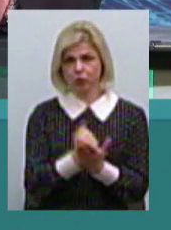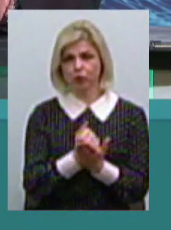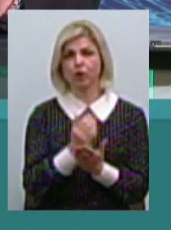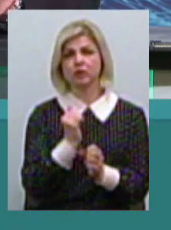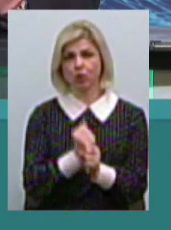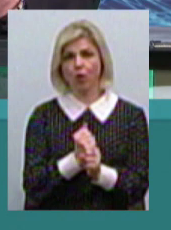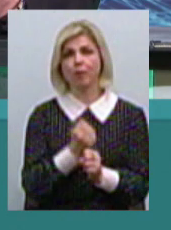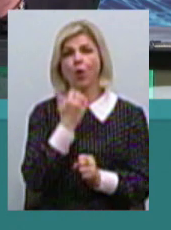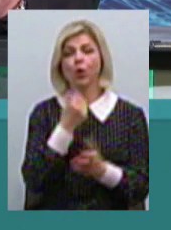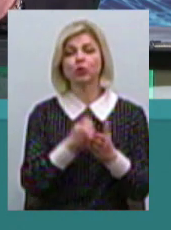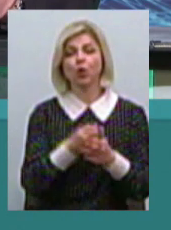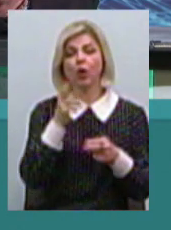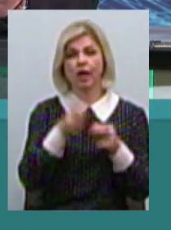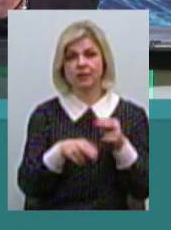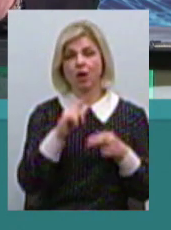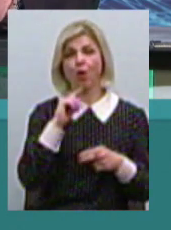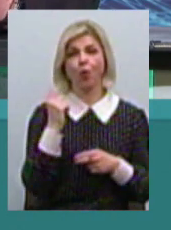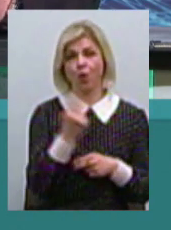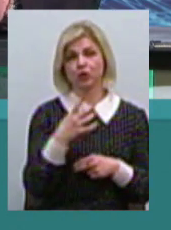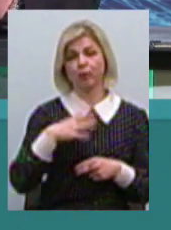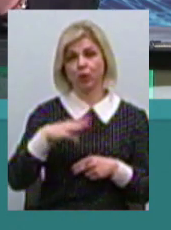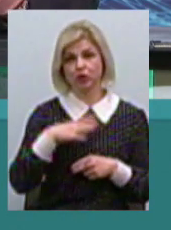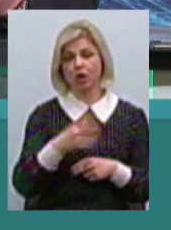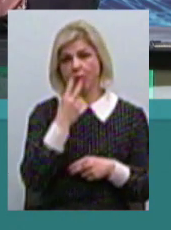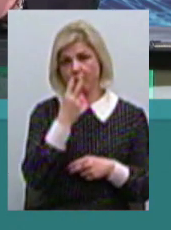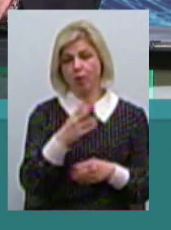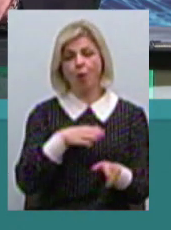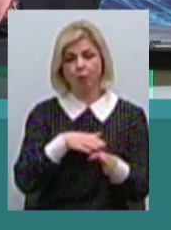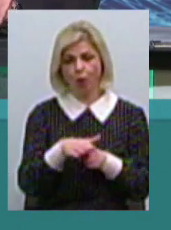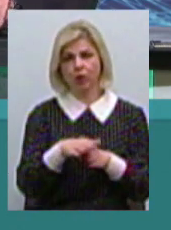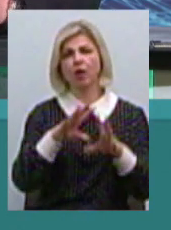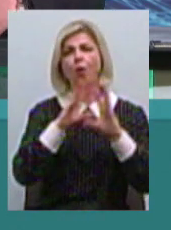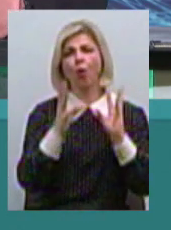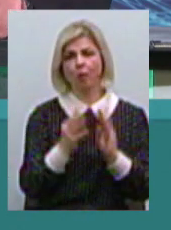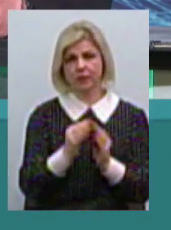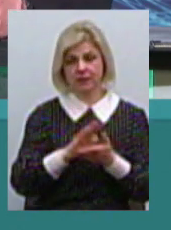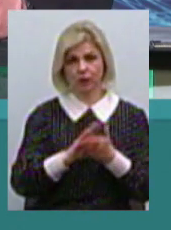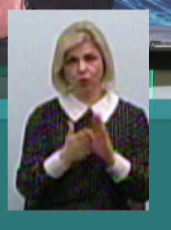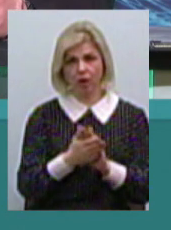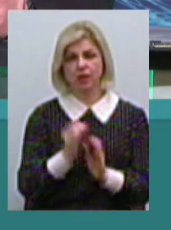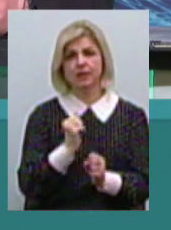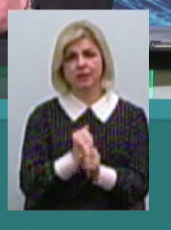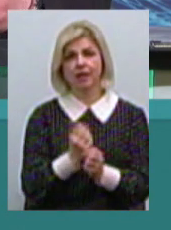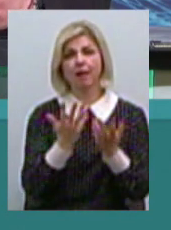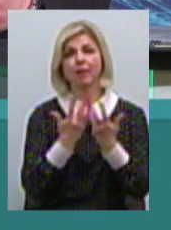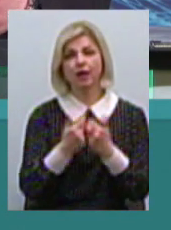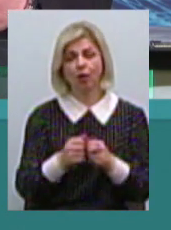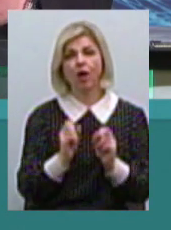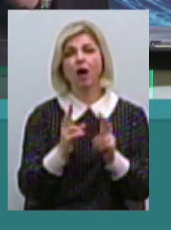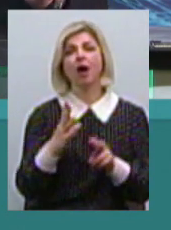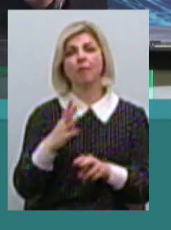ми до кінця року почекаємо, подивимося повністю загальну ситуацію і зробимо підрахунки, як було, наприклад,